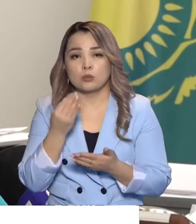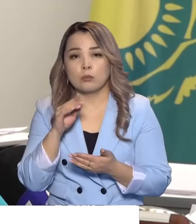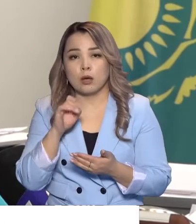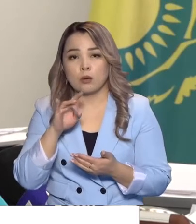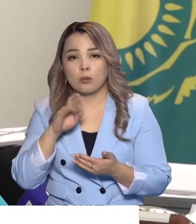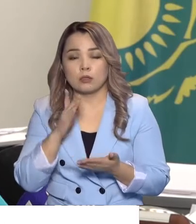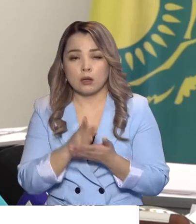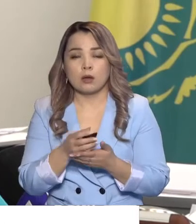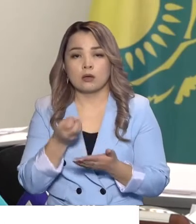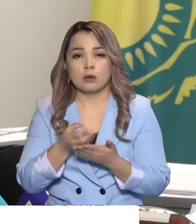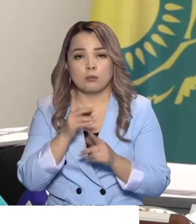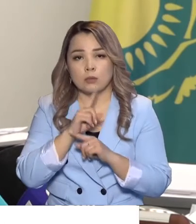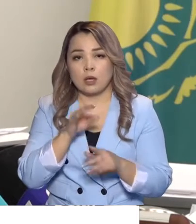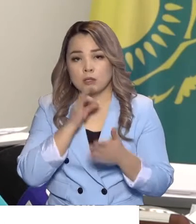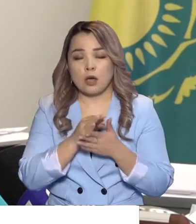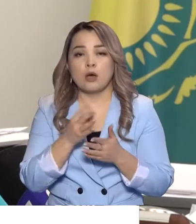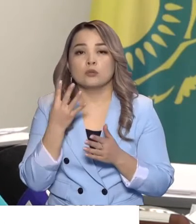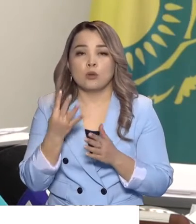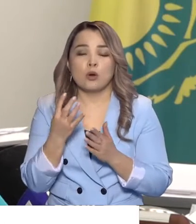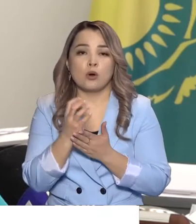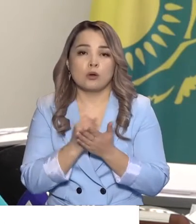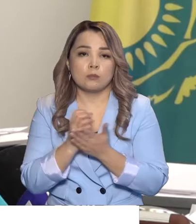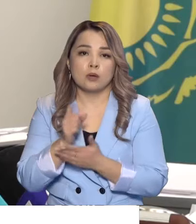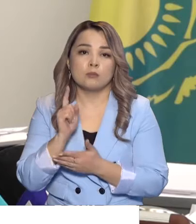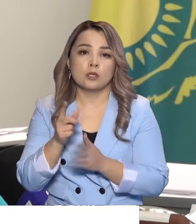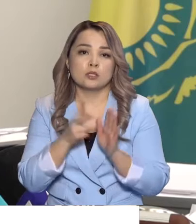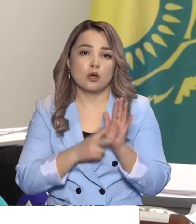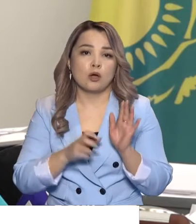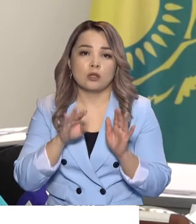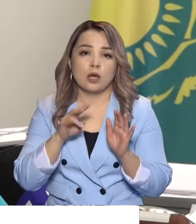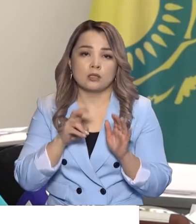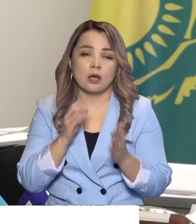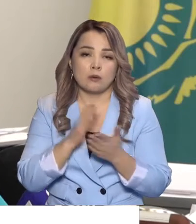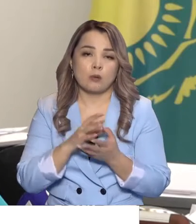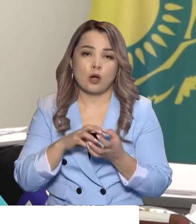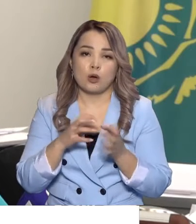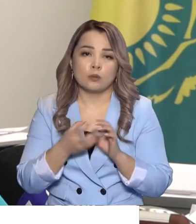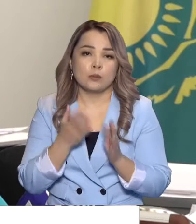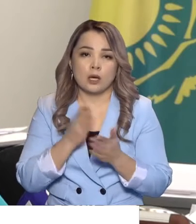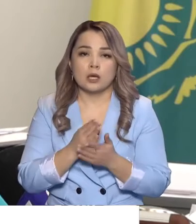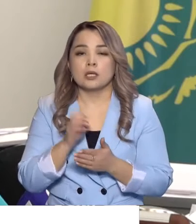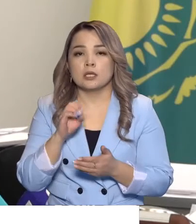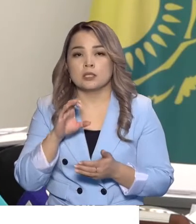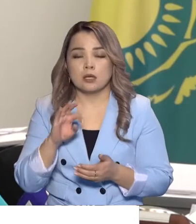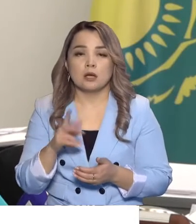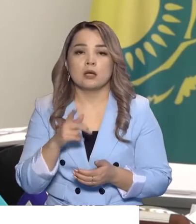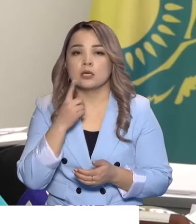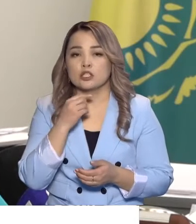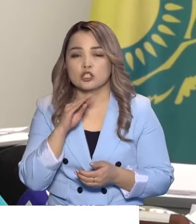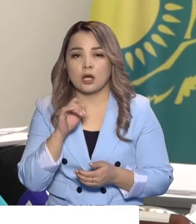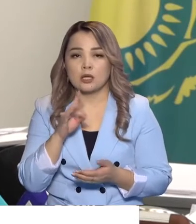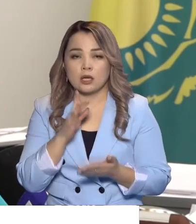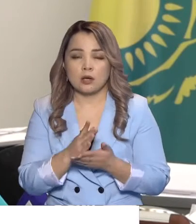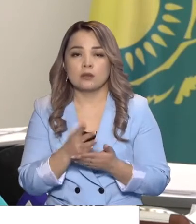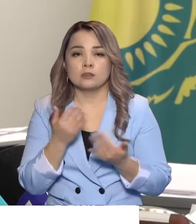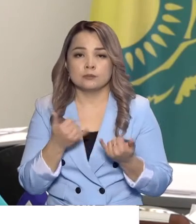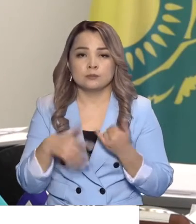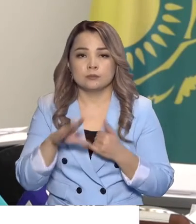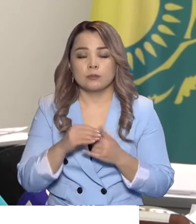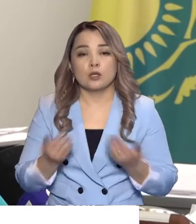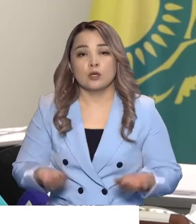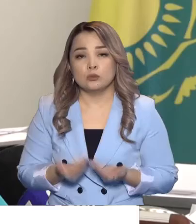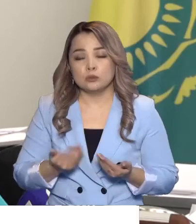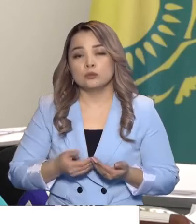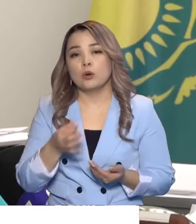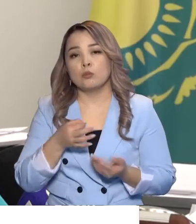әзірге қымбаттамайды. Қазір 4 қоймада 1800 тонна көмір бар. Есіл және Қызылжар аудандарында темір жол жоқ, сондықтан тұрғындар